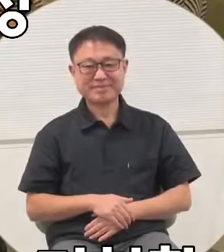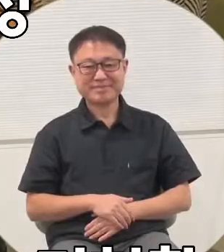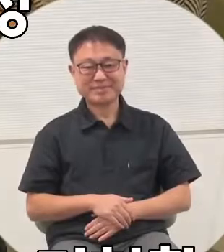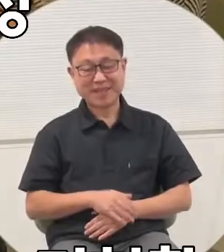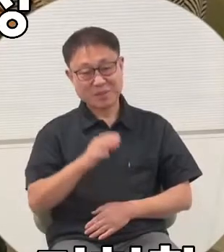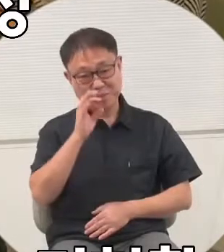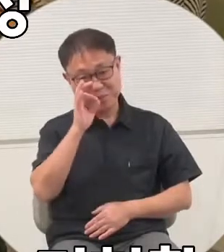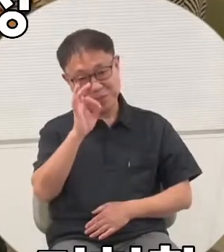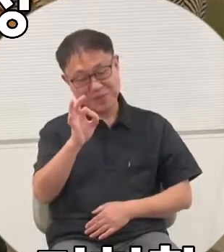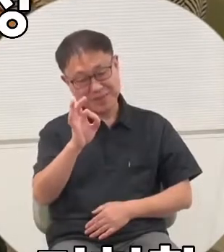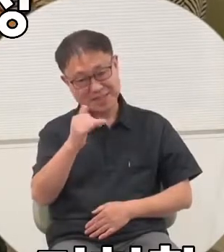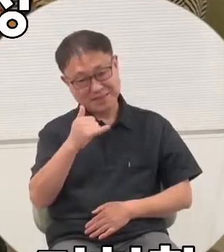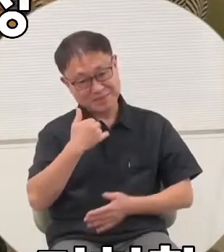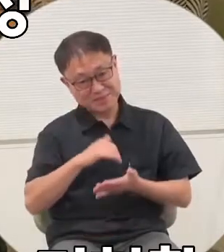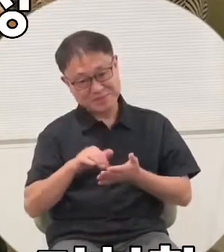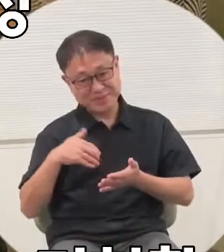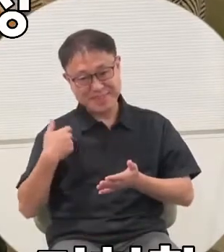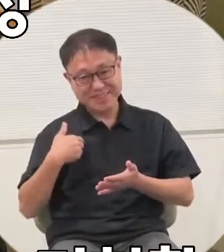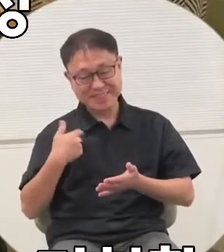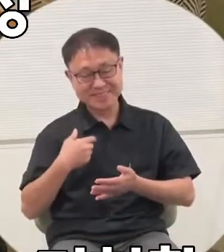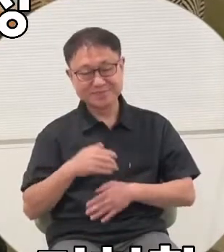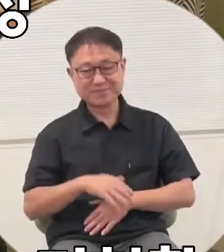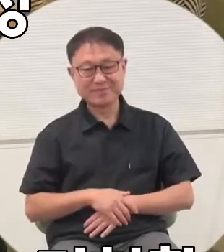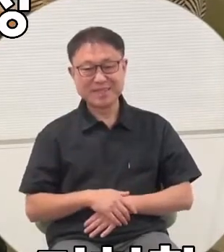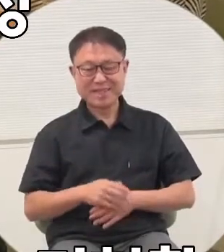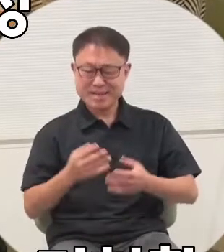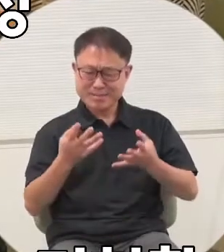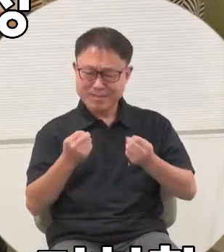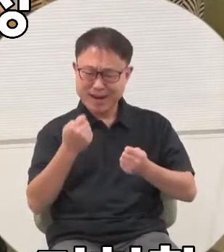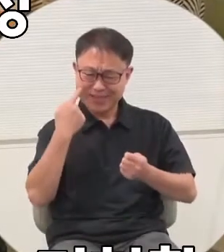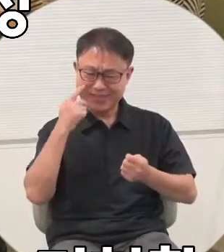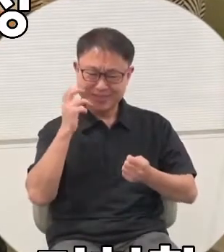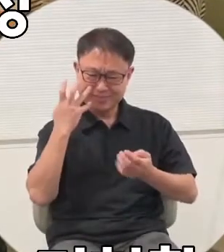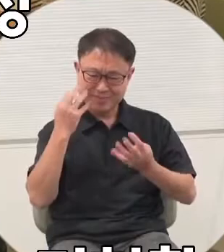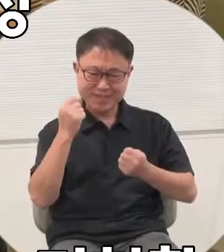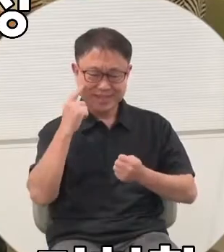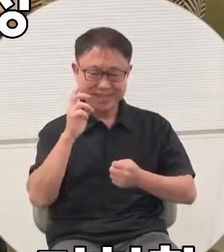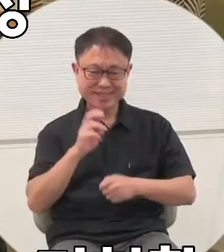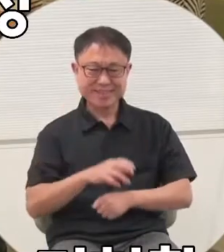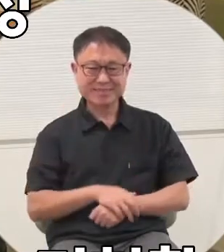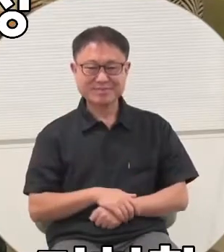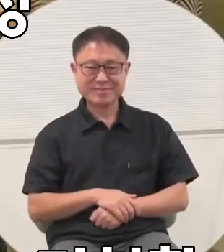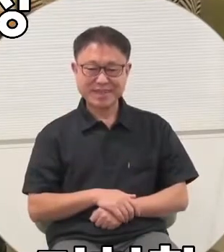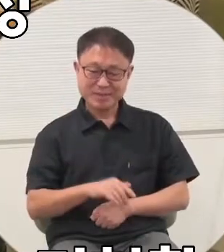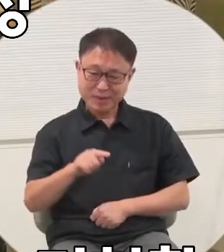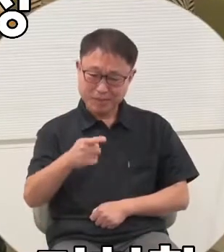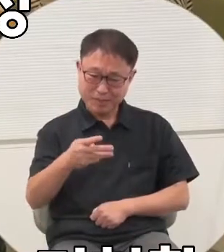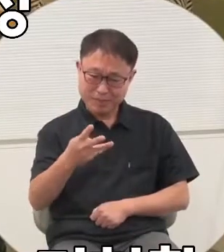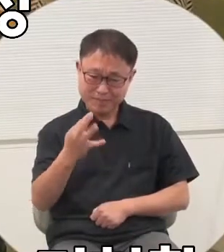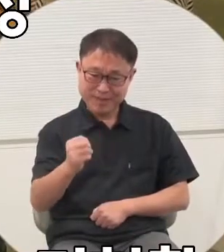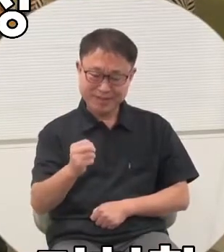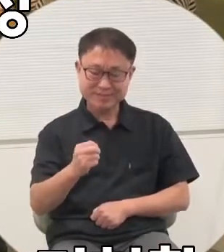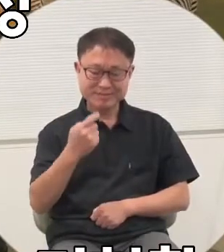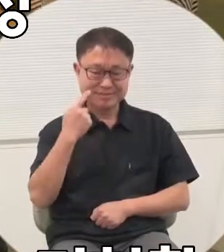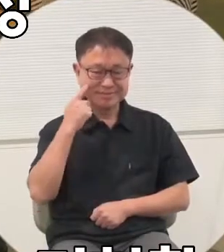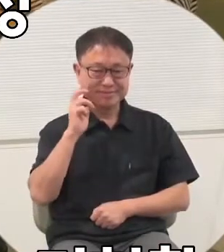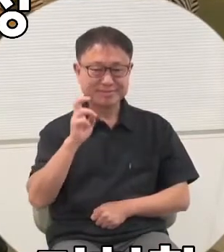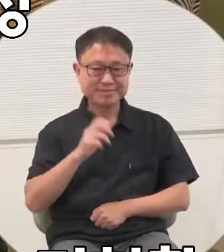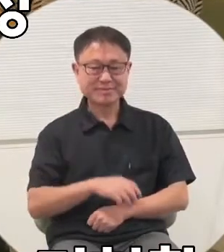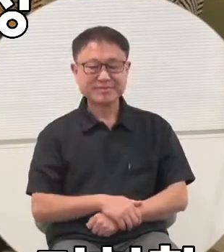제가 세지는 않았어요. 네. 수없이 많았겠죠. 몇백 명 나왔죠. 그럼요. 네. 몇백 명이죠. 네.